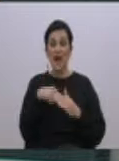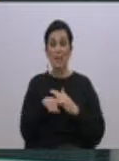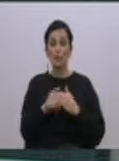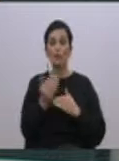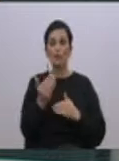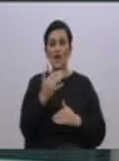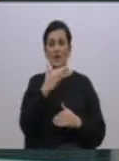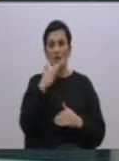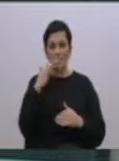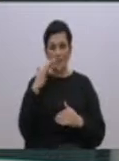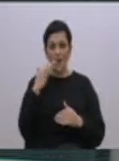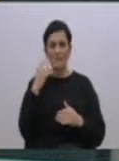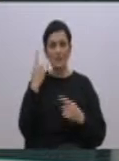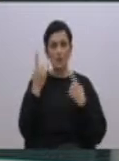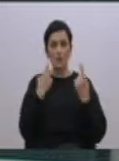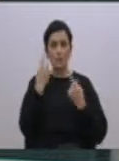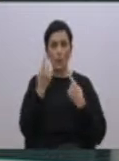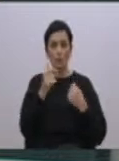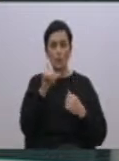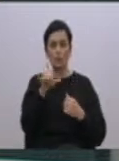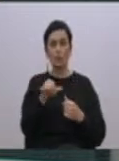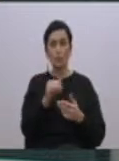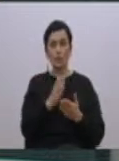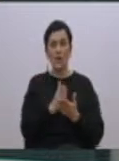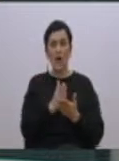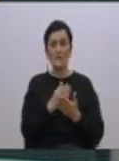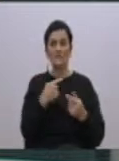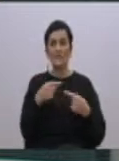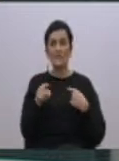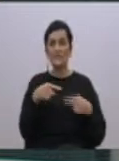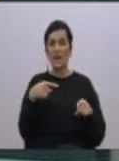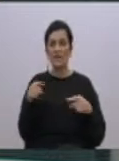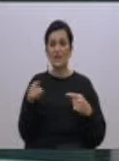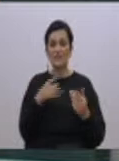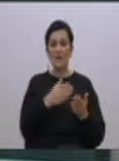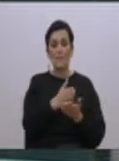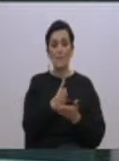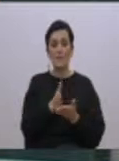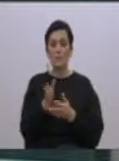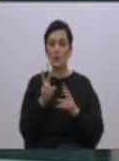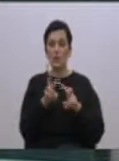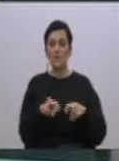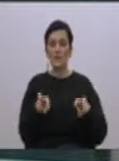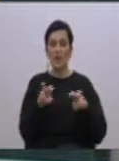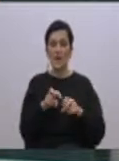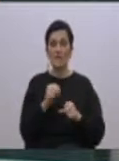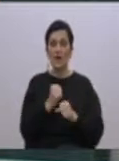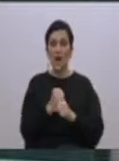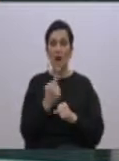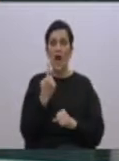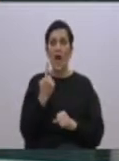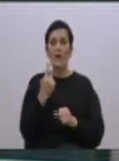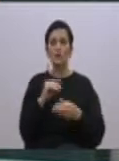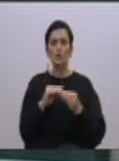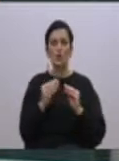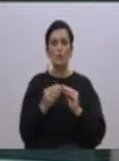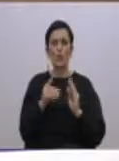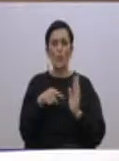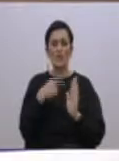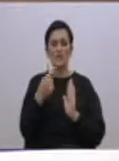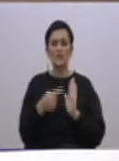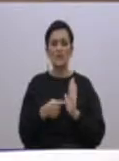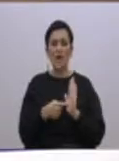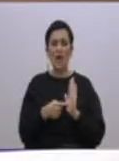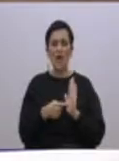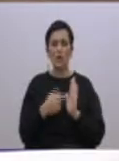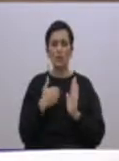înțelegi beuri informații găcut. Sfânta sunt martorile bitagete colegeps. Mi-a et problemul să gîte dagi